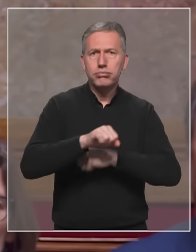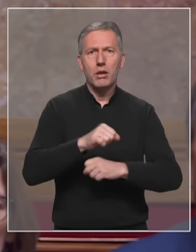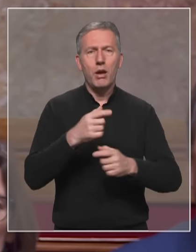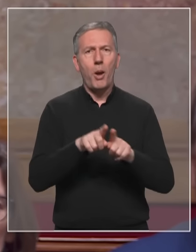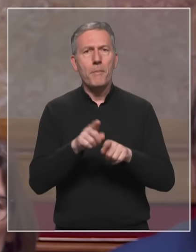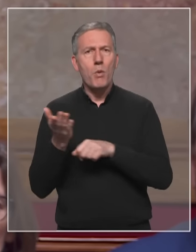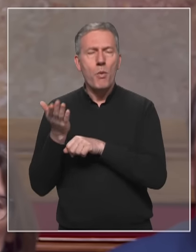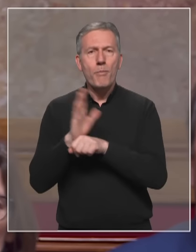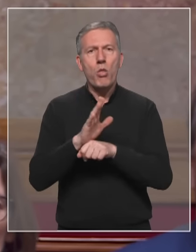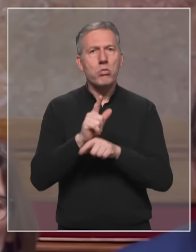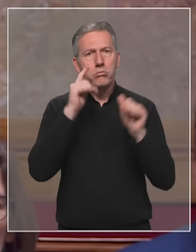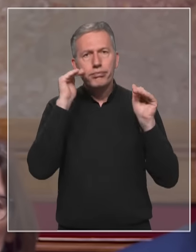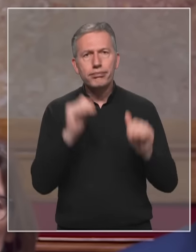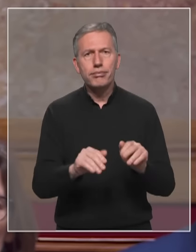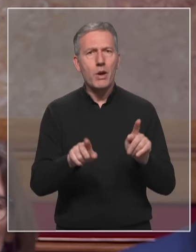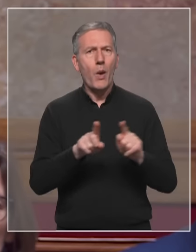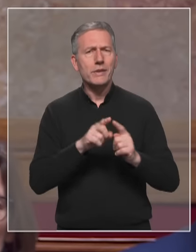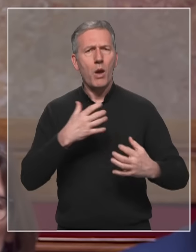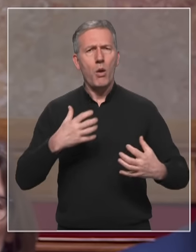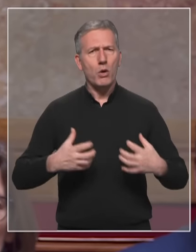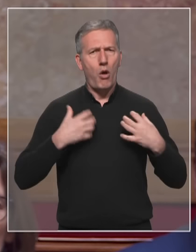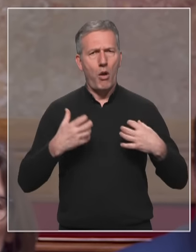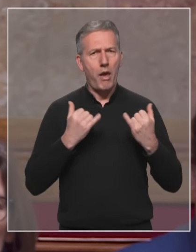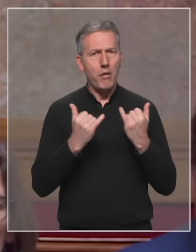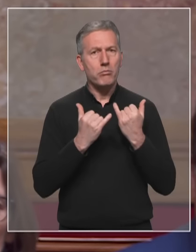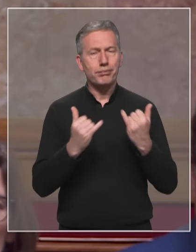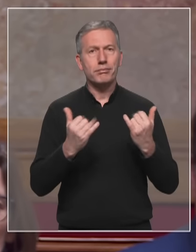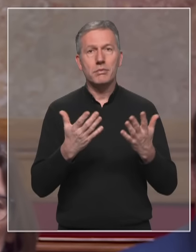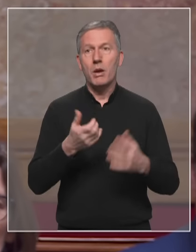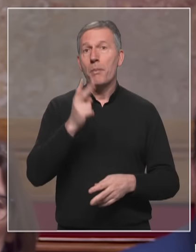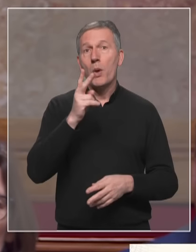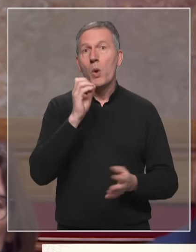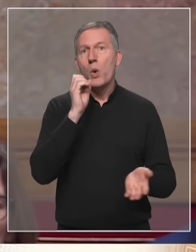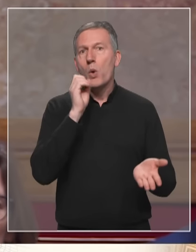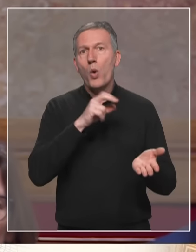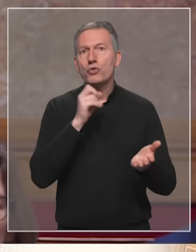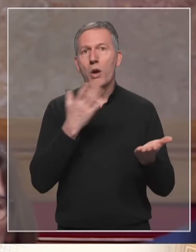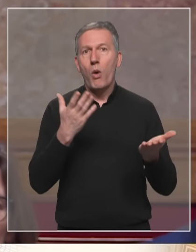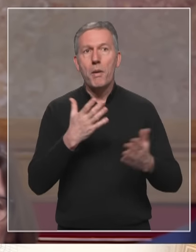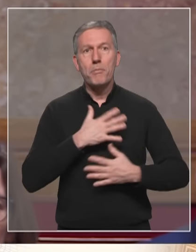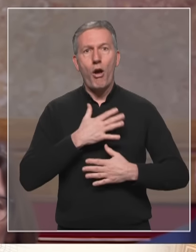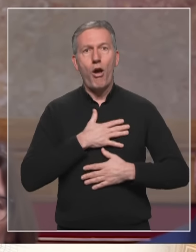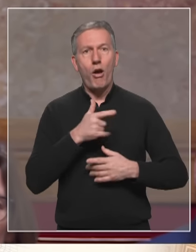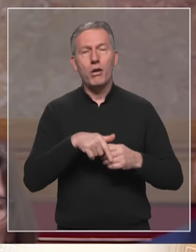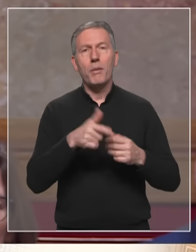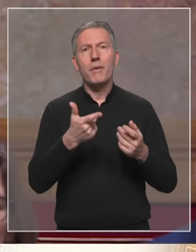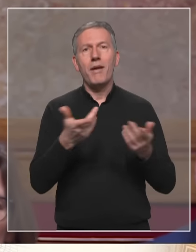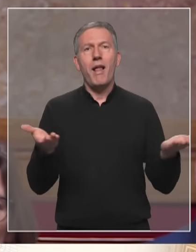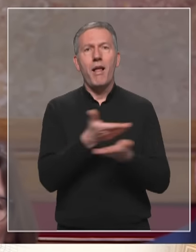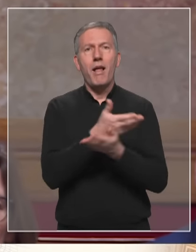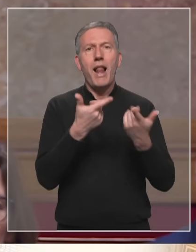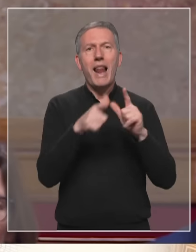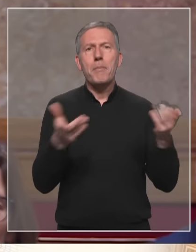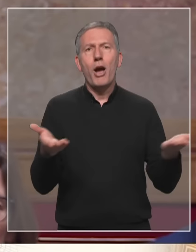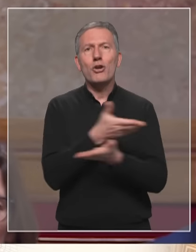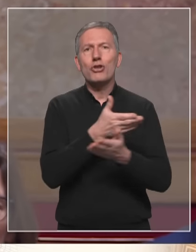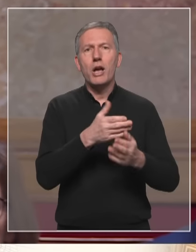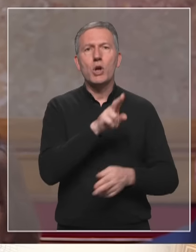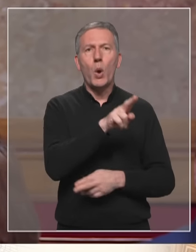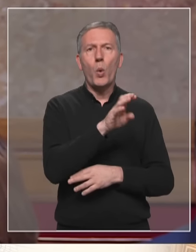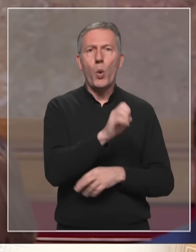désarroi, mais aussi de leur colère. La plus urgente de leurs craintes est de voir aboutir le traité de libre-échange entre l'Union européenne et